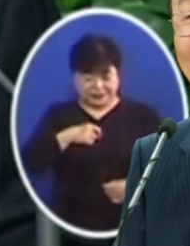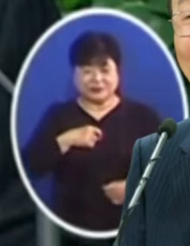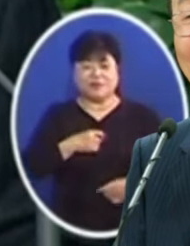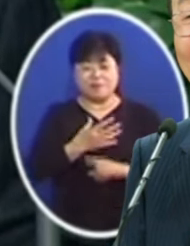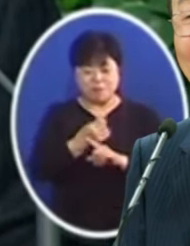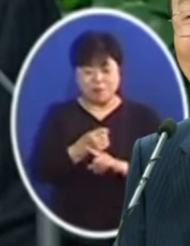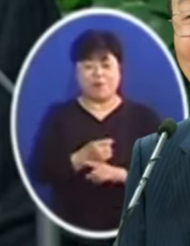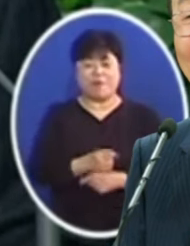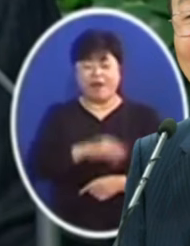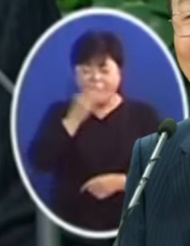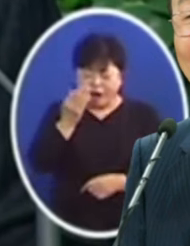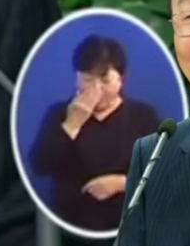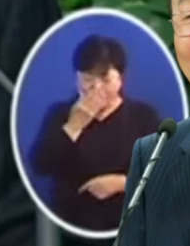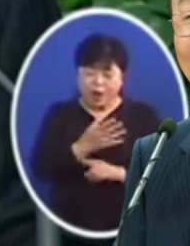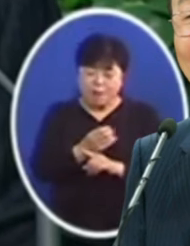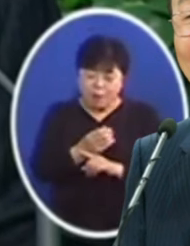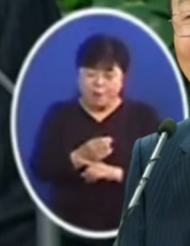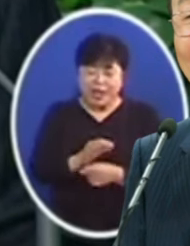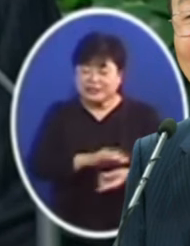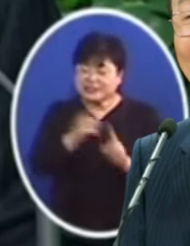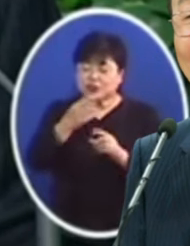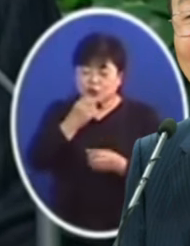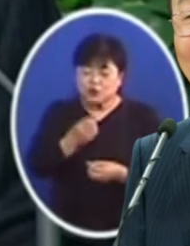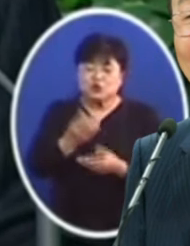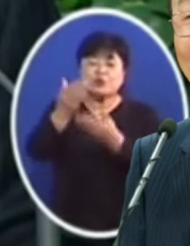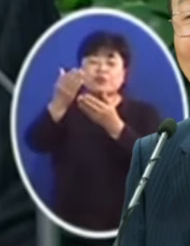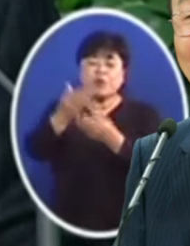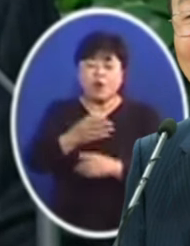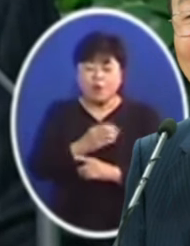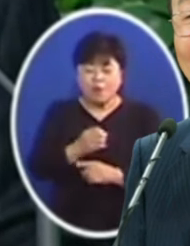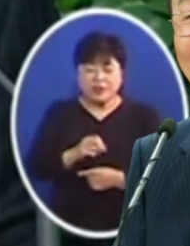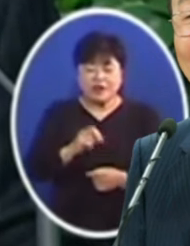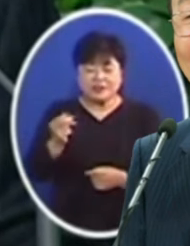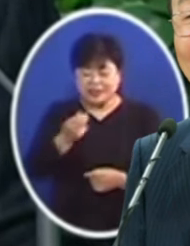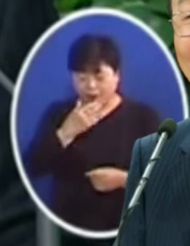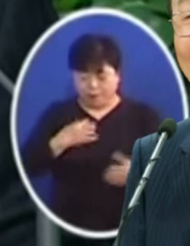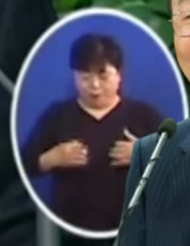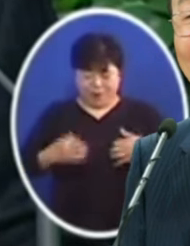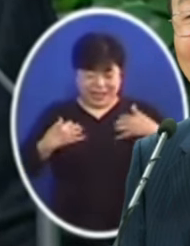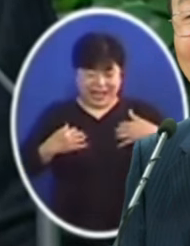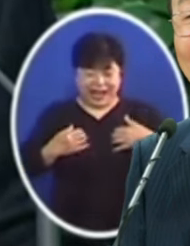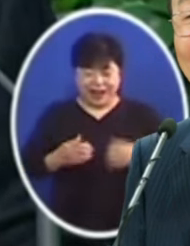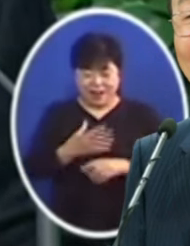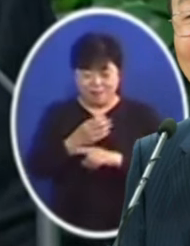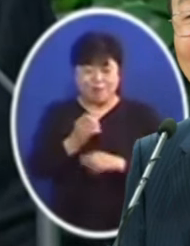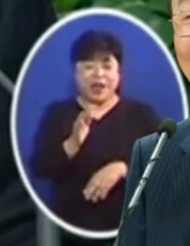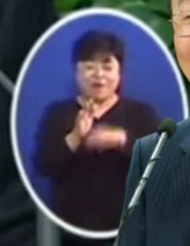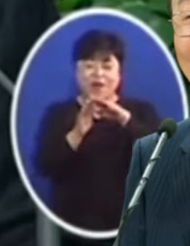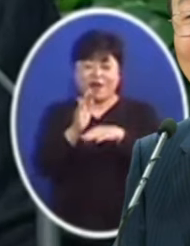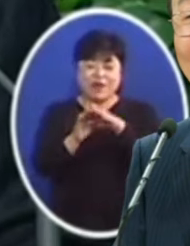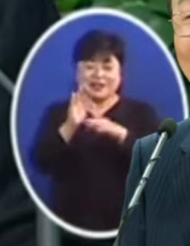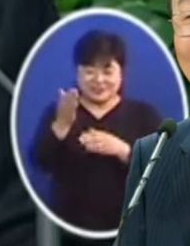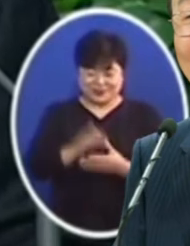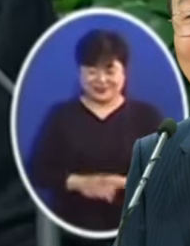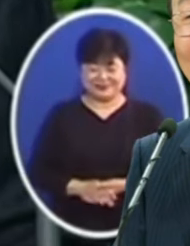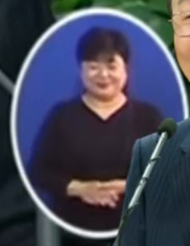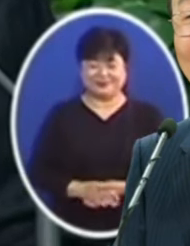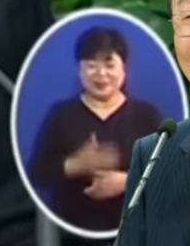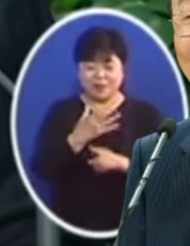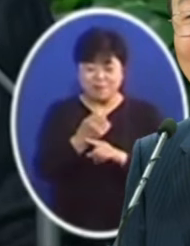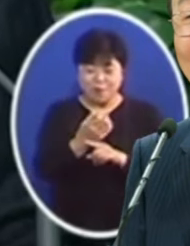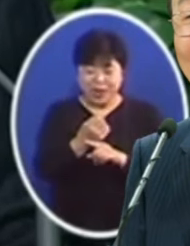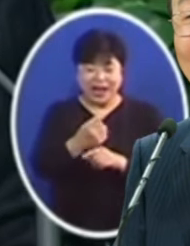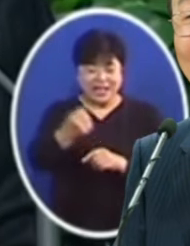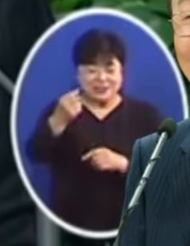거룩함의 보배, 치료의 보배, 축복의 보배, 영생복락의 보배가 가득히 채워지게 되는 것입니다. 우리는 이